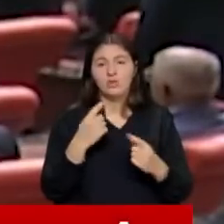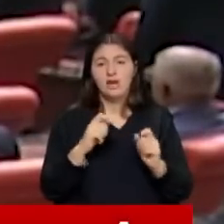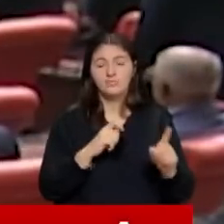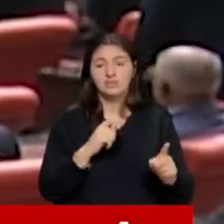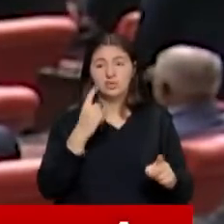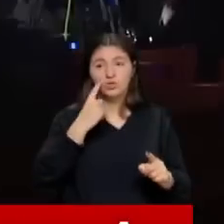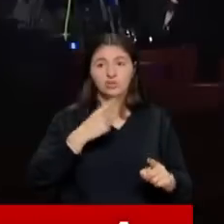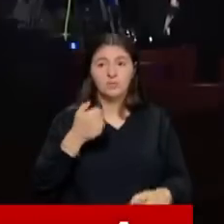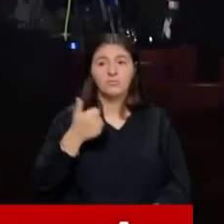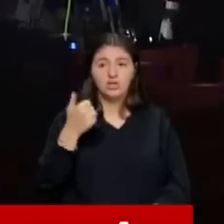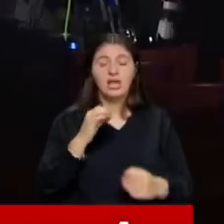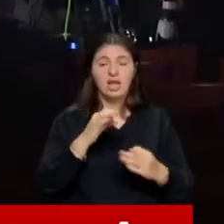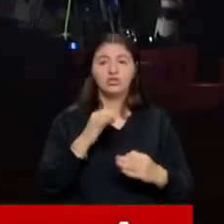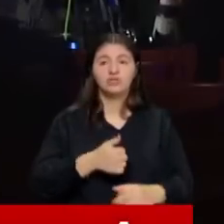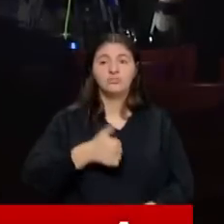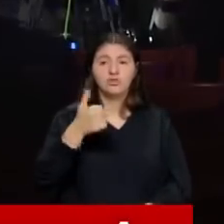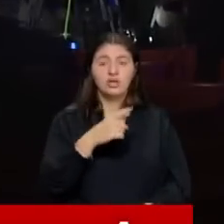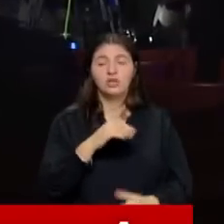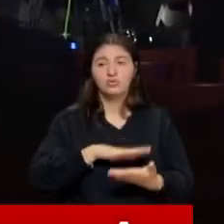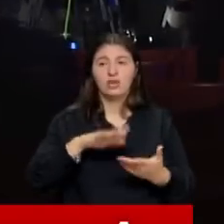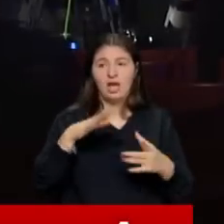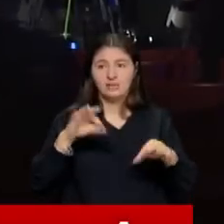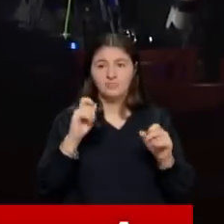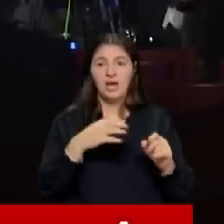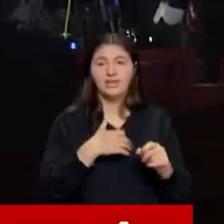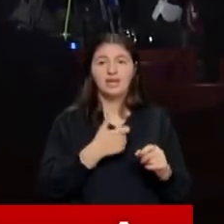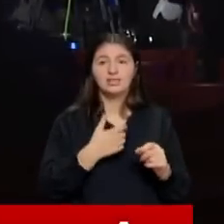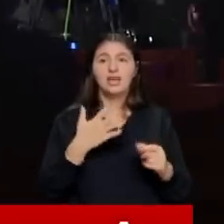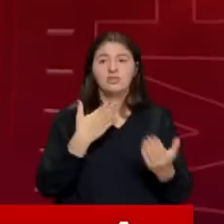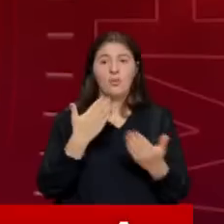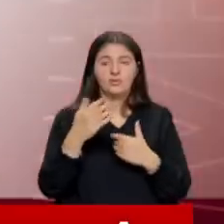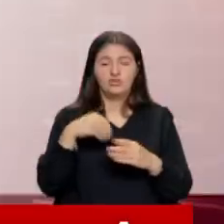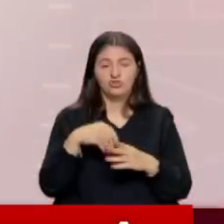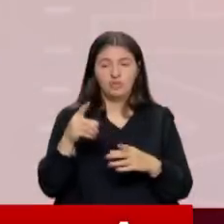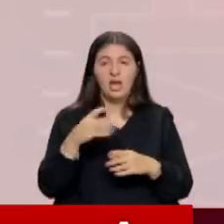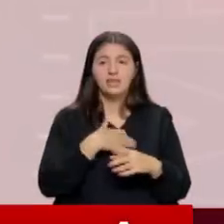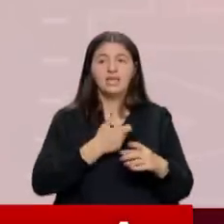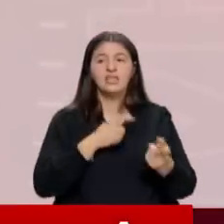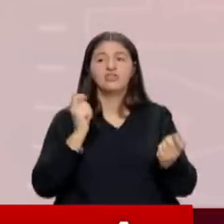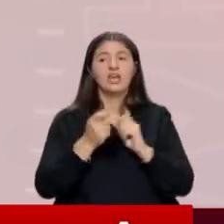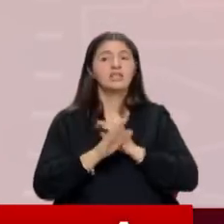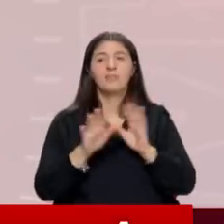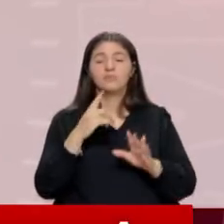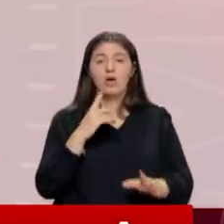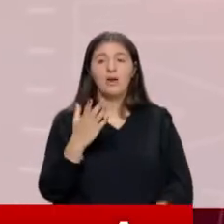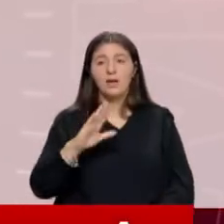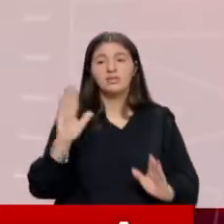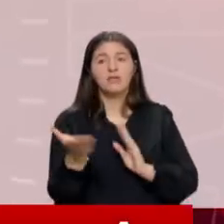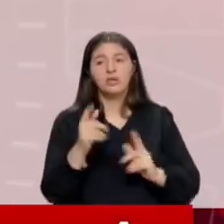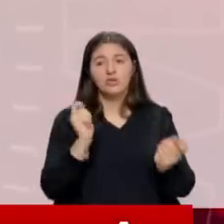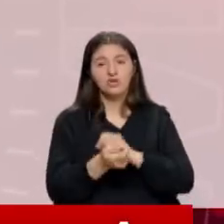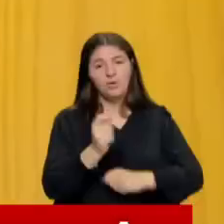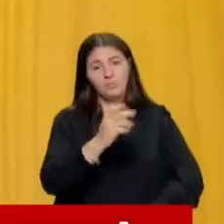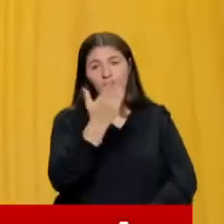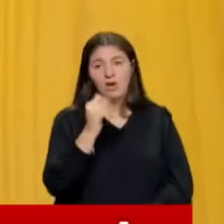konuştu Cumhurbaşkanlığı iletişim Başkanlığının düzenlediği anayasa sempozyumunda anayasada değiştirilemez diyoruz ama darbeciler